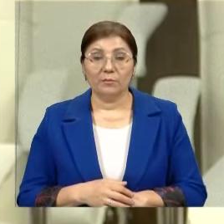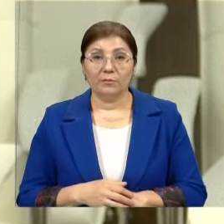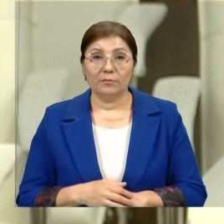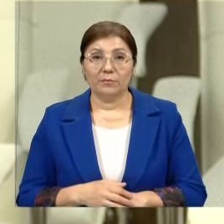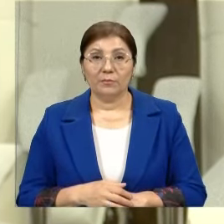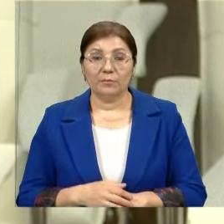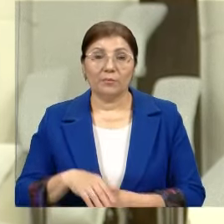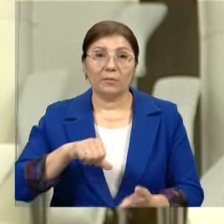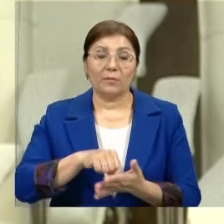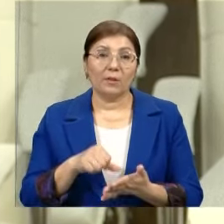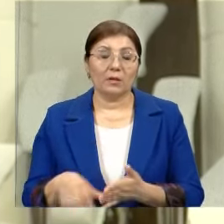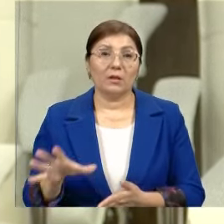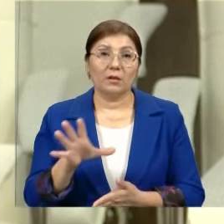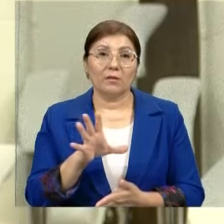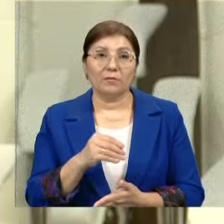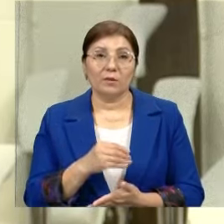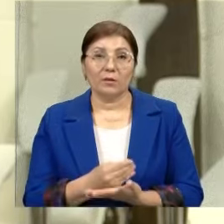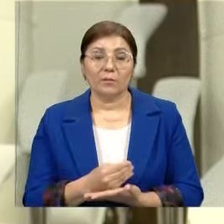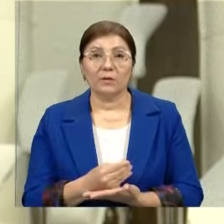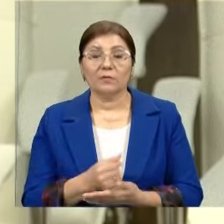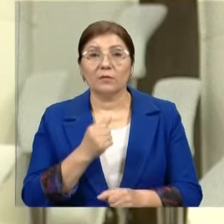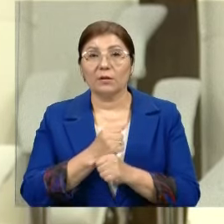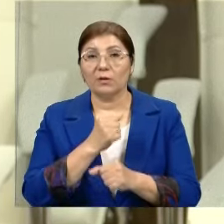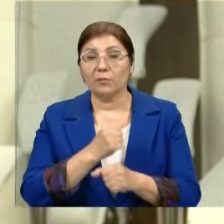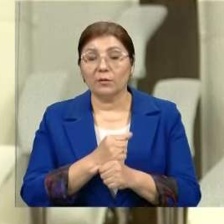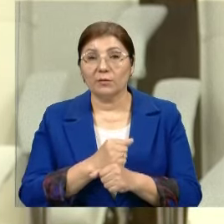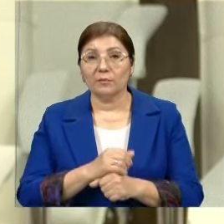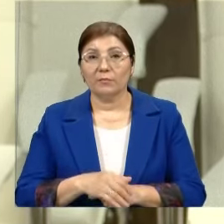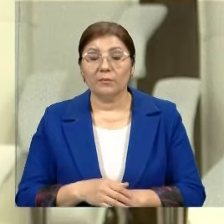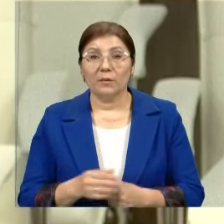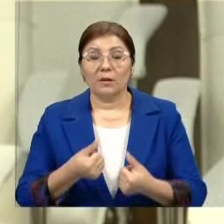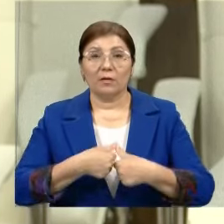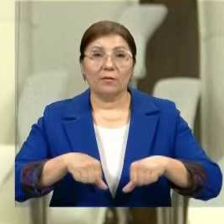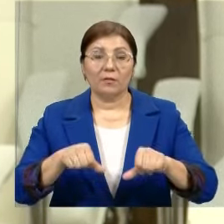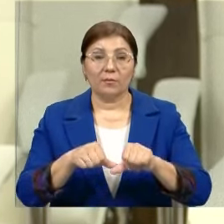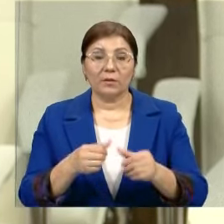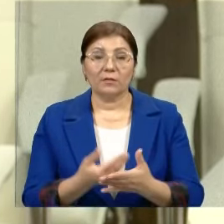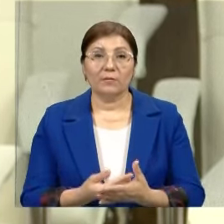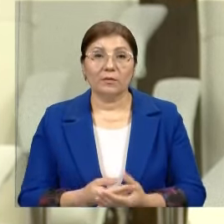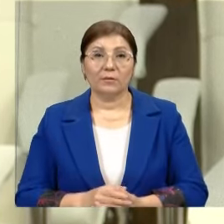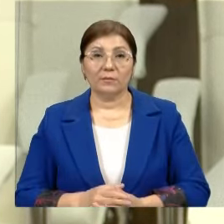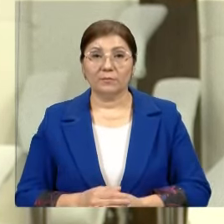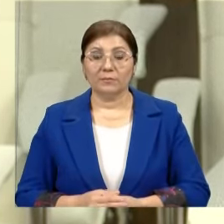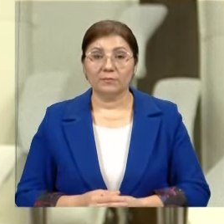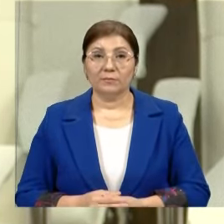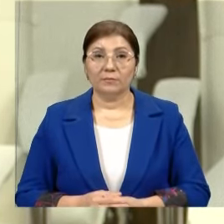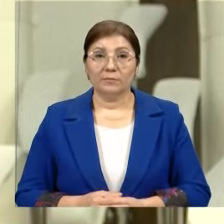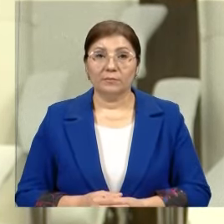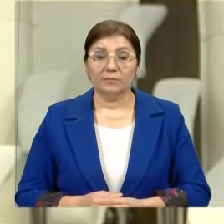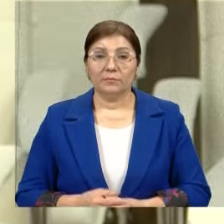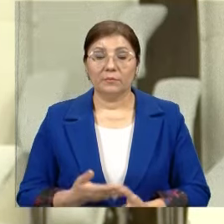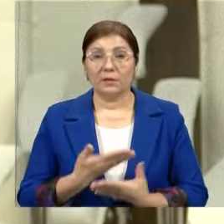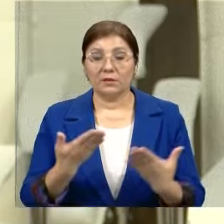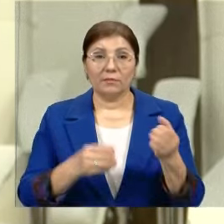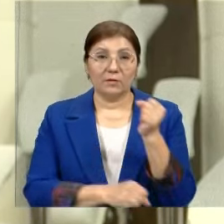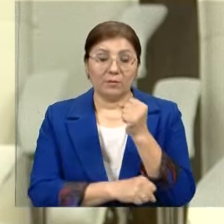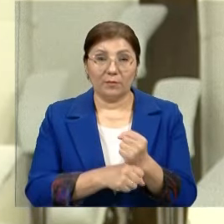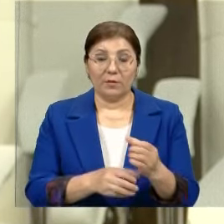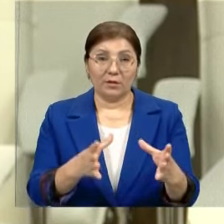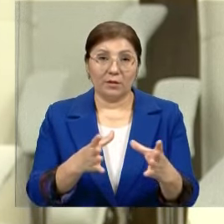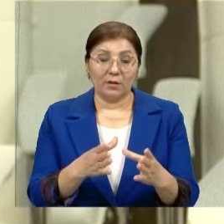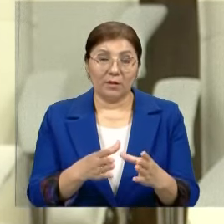пресекать всякого рода какие-то недопонимания и комментировать каждую ситуацию, обсуждать с вашими коллегами, потому